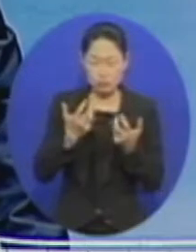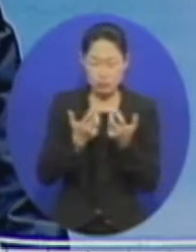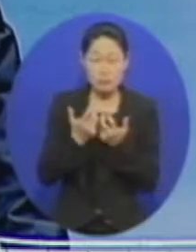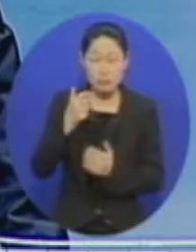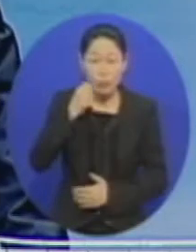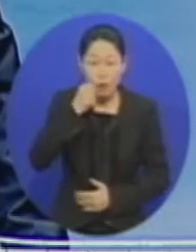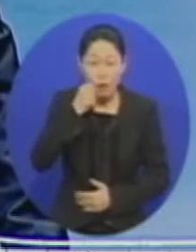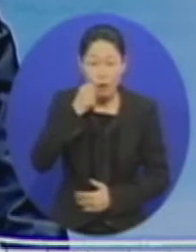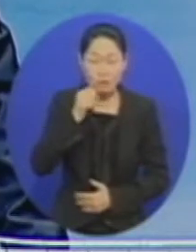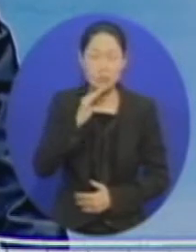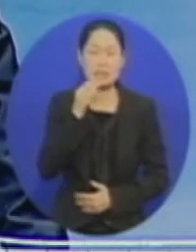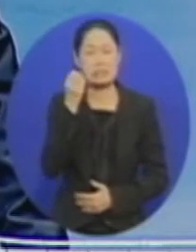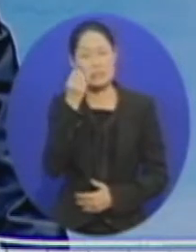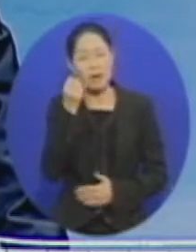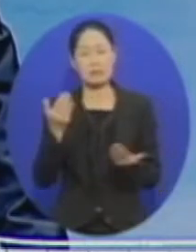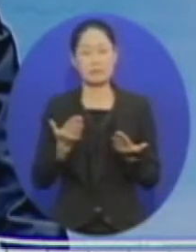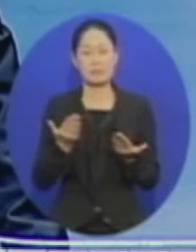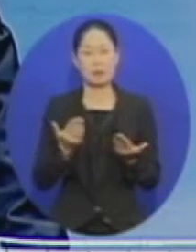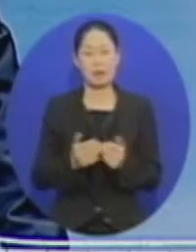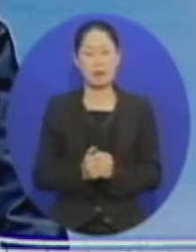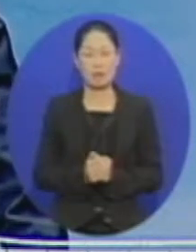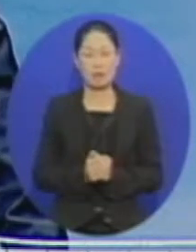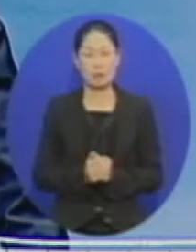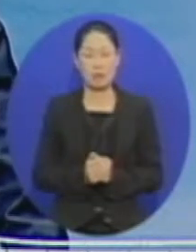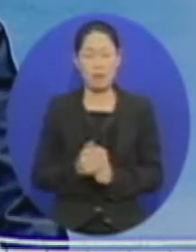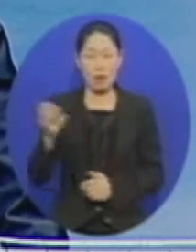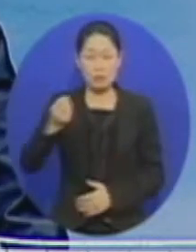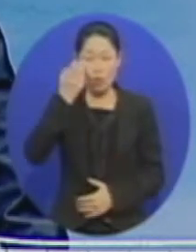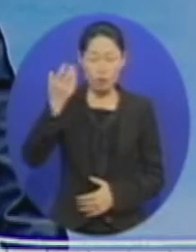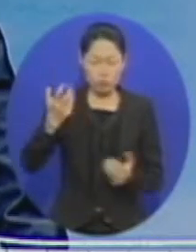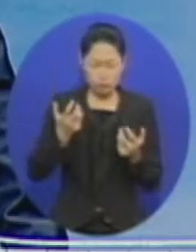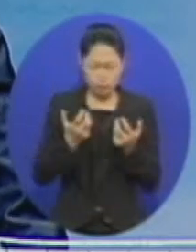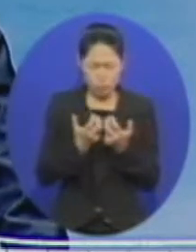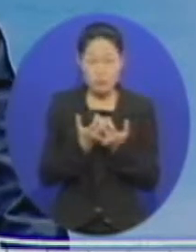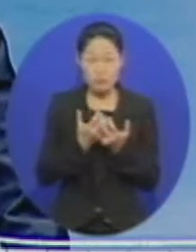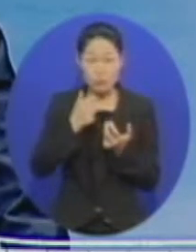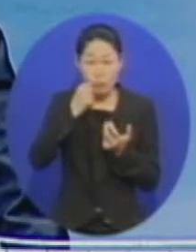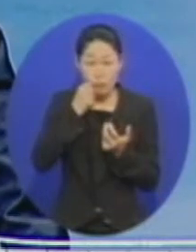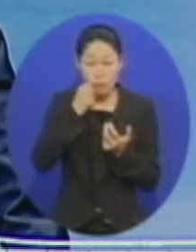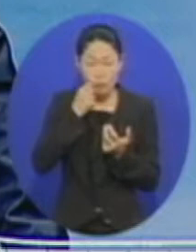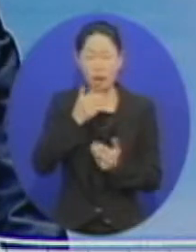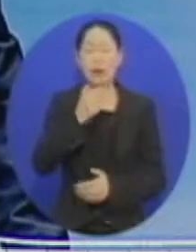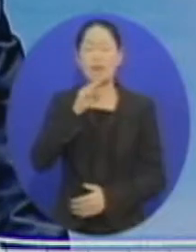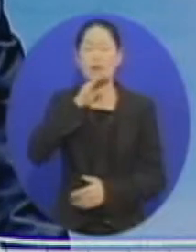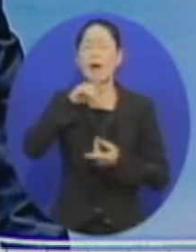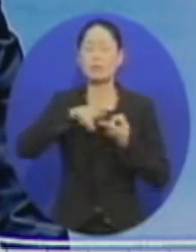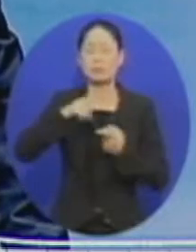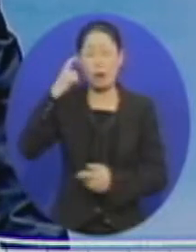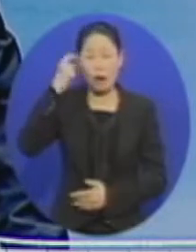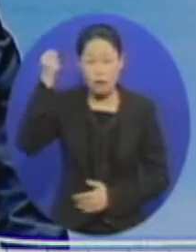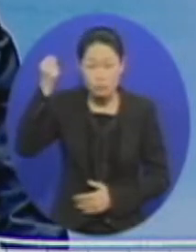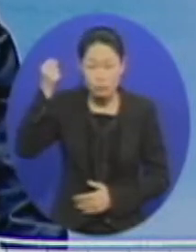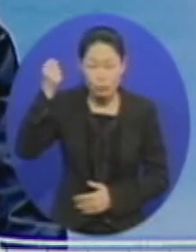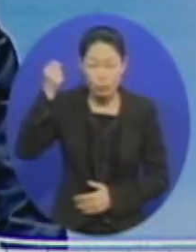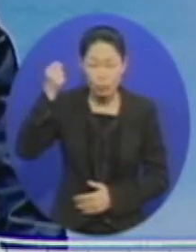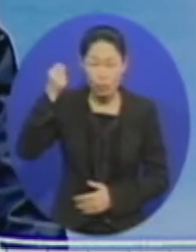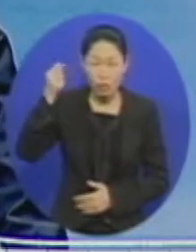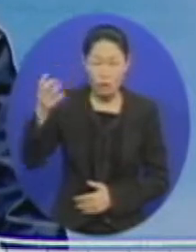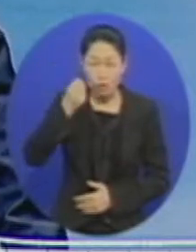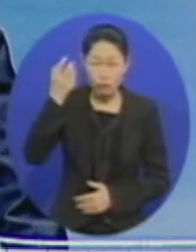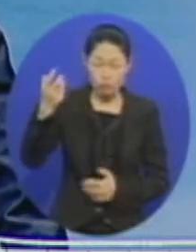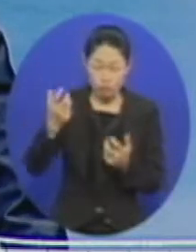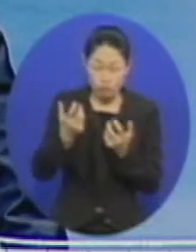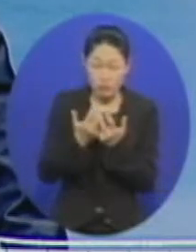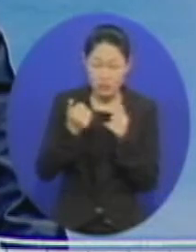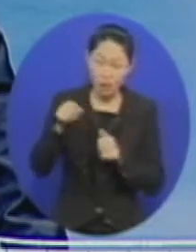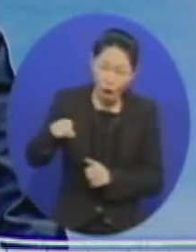것은 너무나 이상한 일이에요 성령 충만하지 못한 것을 당연히 여기고 성령충만한 사람 을 특별한 사람으로